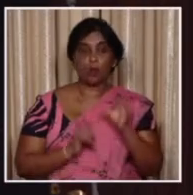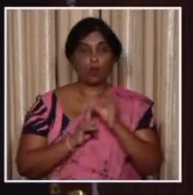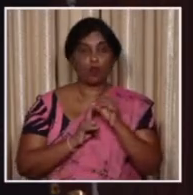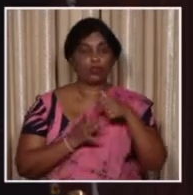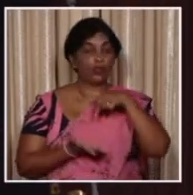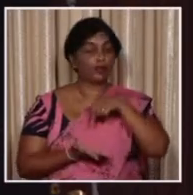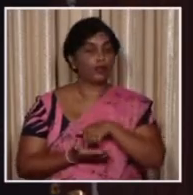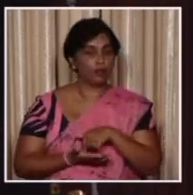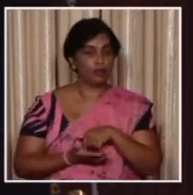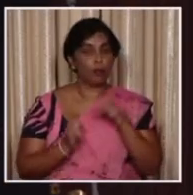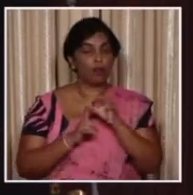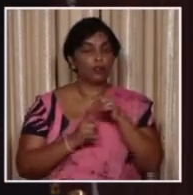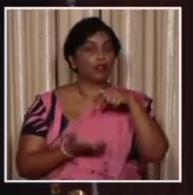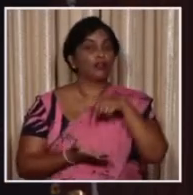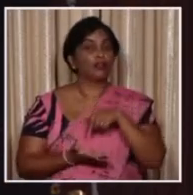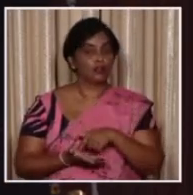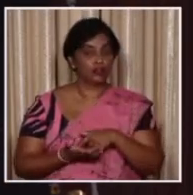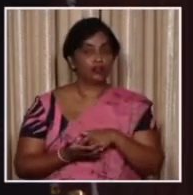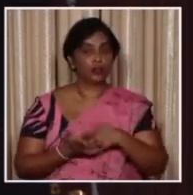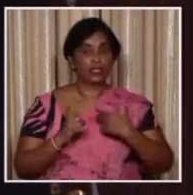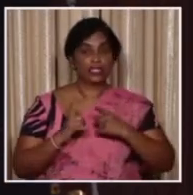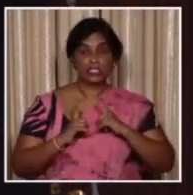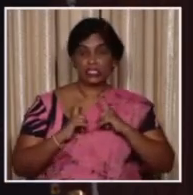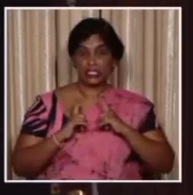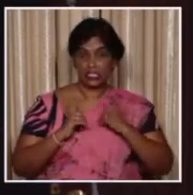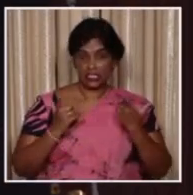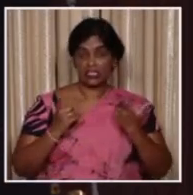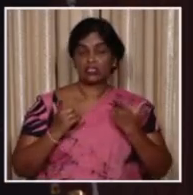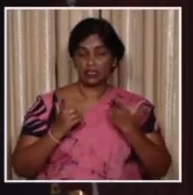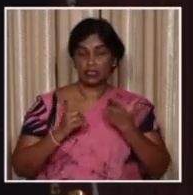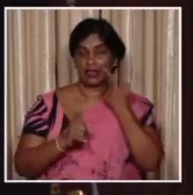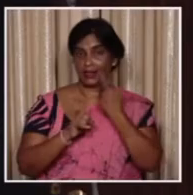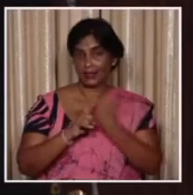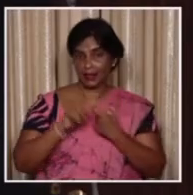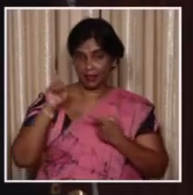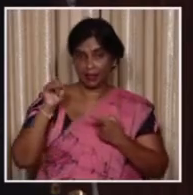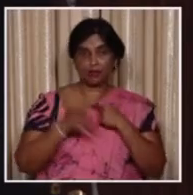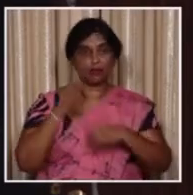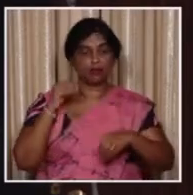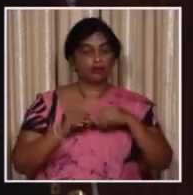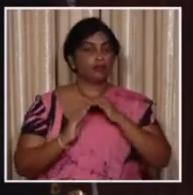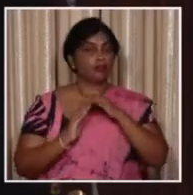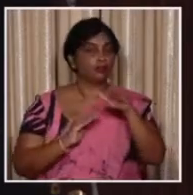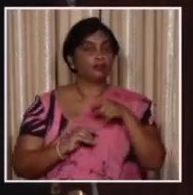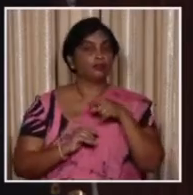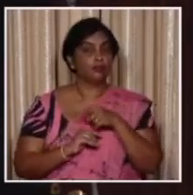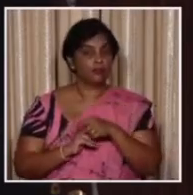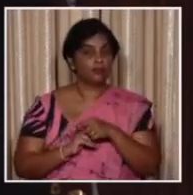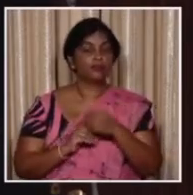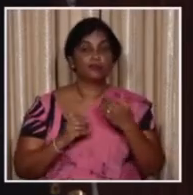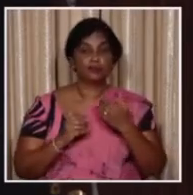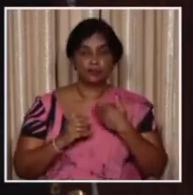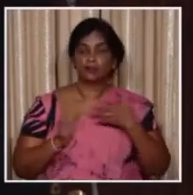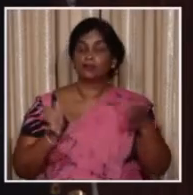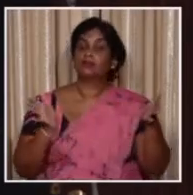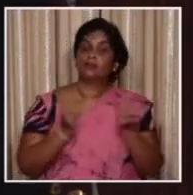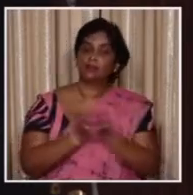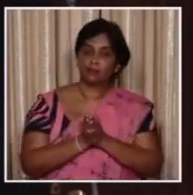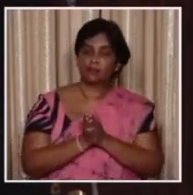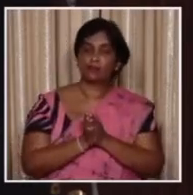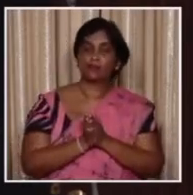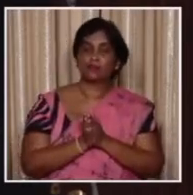නගරයට, පොත්තපිටිය නගරයට මම ජීවත් වෙන යටිනුවර මැතිවරණ බල ප්‍රදේශයේ අපි එකතු වෙලා